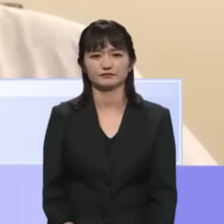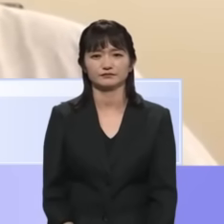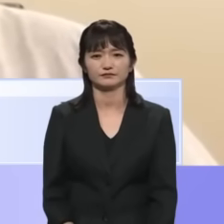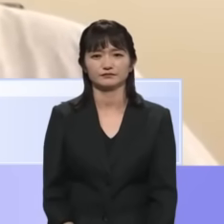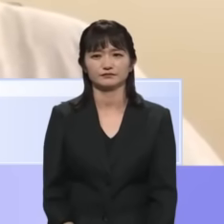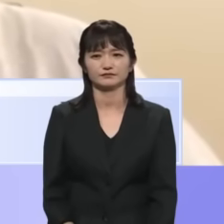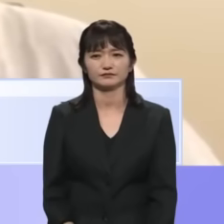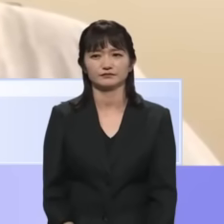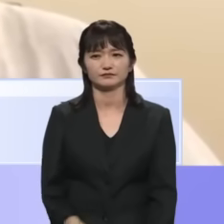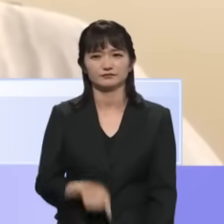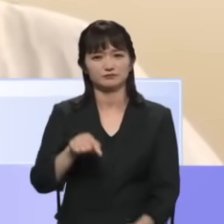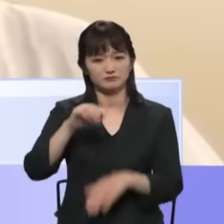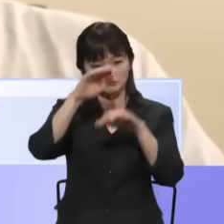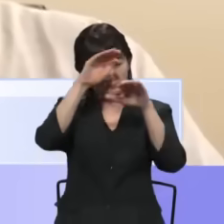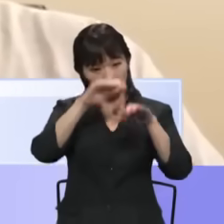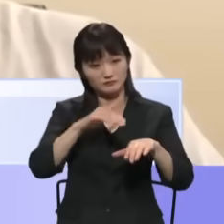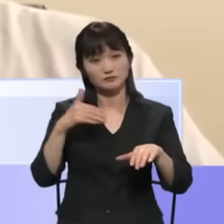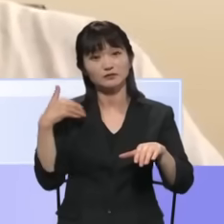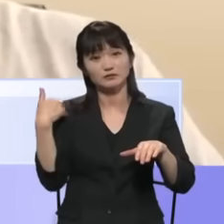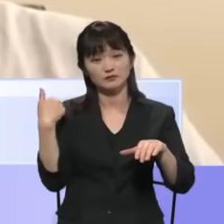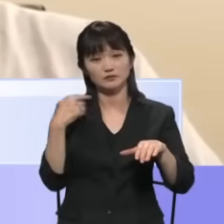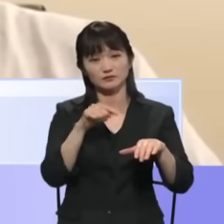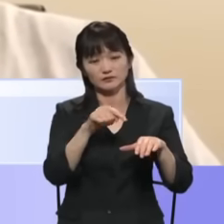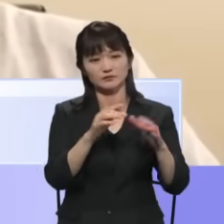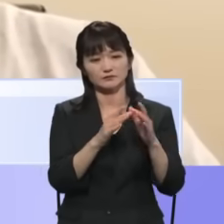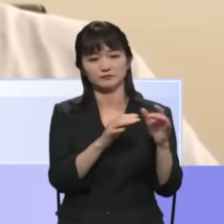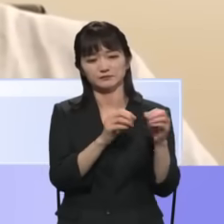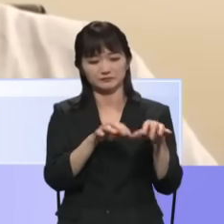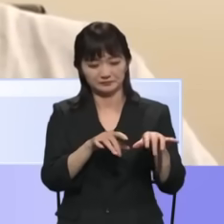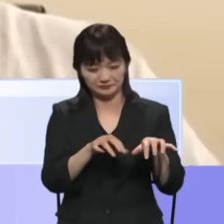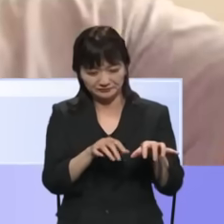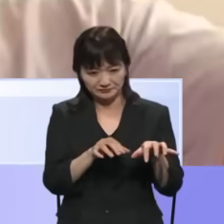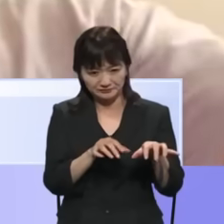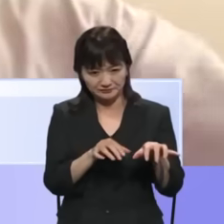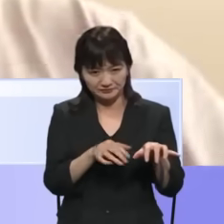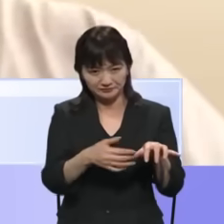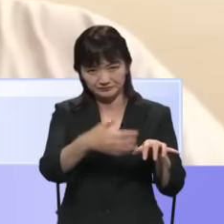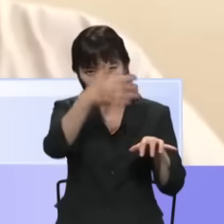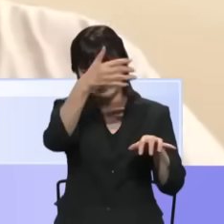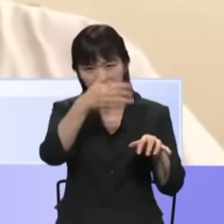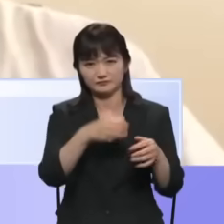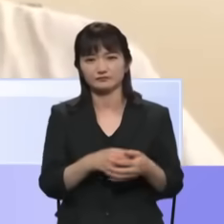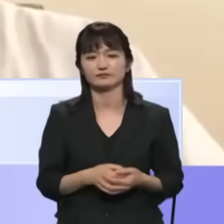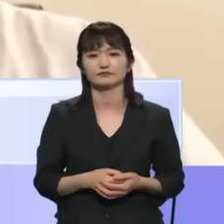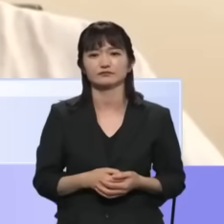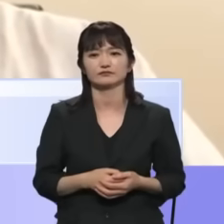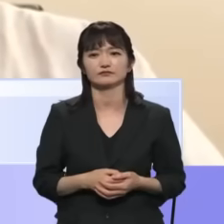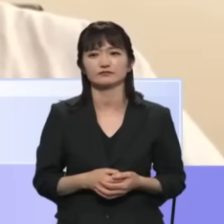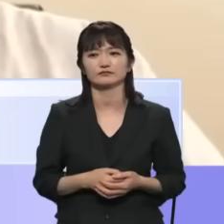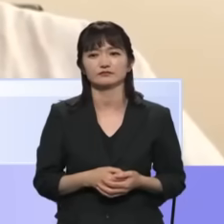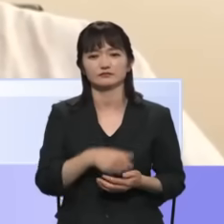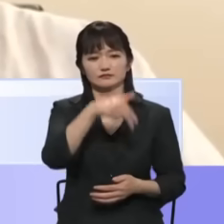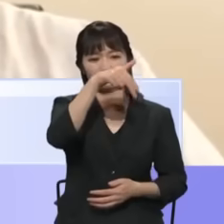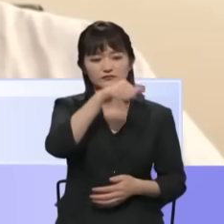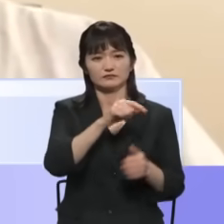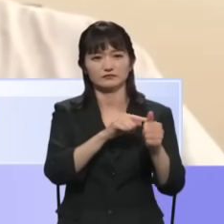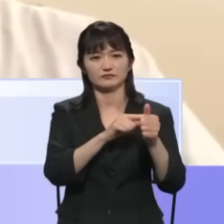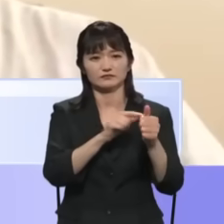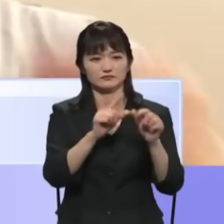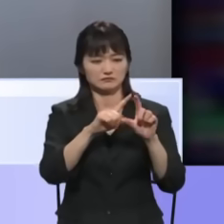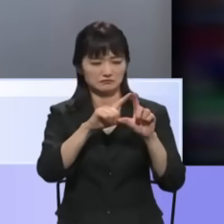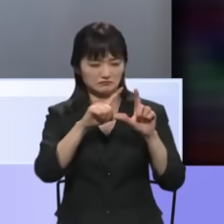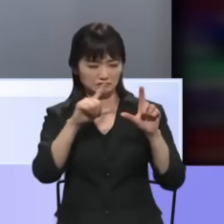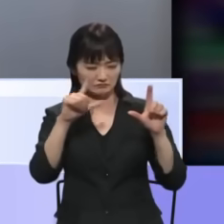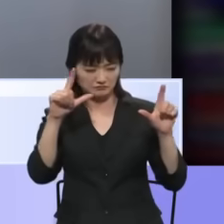알려지지 않았지만 이제 이런 것들이 좀 커뮤니티에서 올라오고 또이 당사자로 알려진 조우민 씨가 사실 또 유명 웹툰 작가이기 때문에